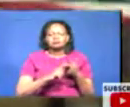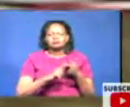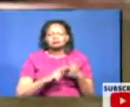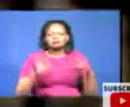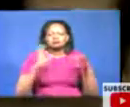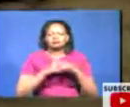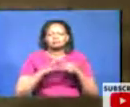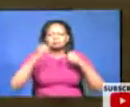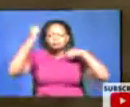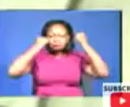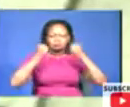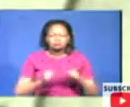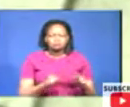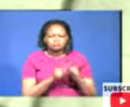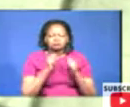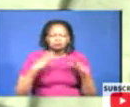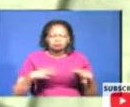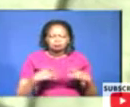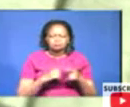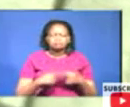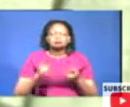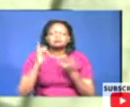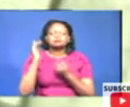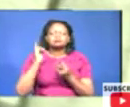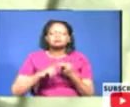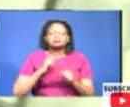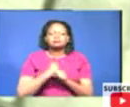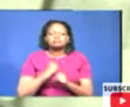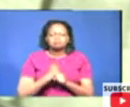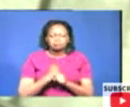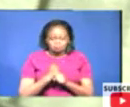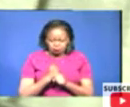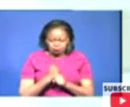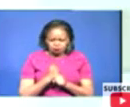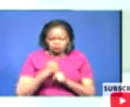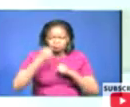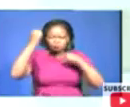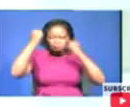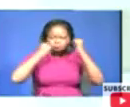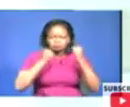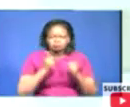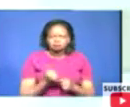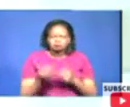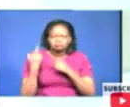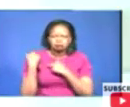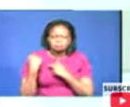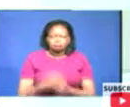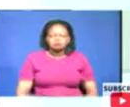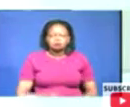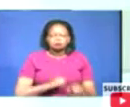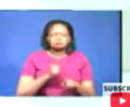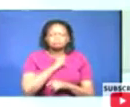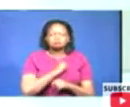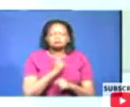But even as a sportsman, he was still expected to perform his military duties. Pokuwa wakati tumemaliza sport tunaenda